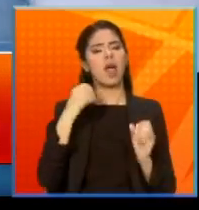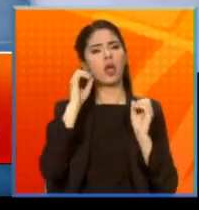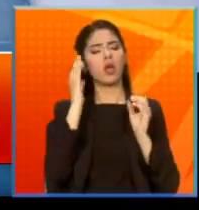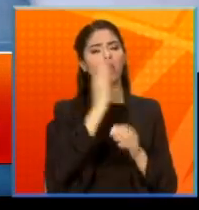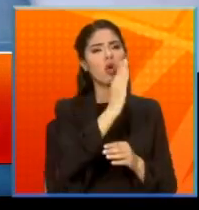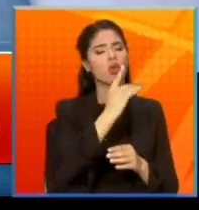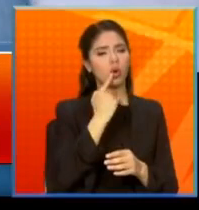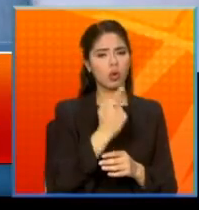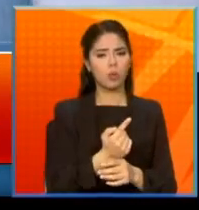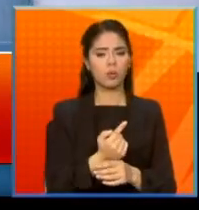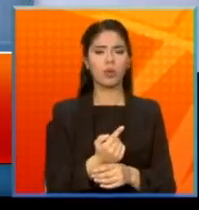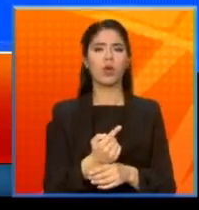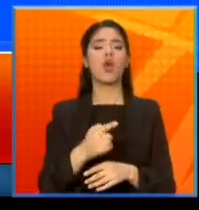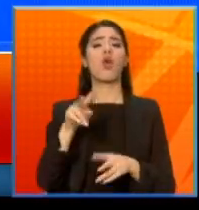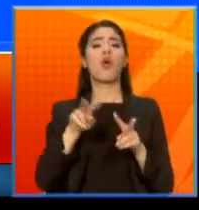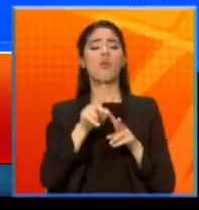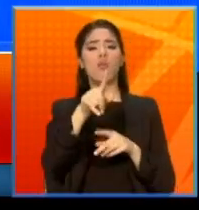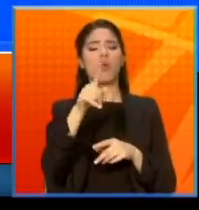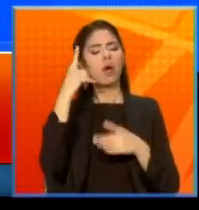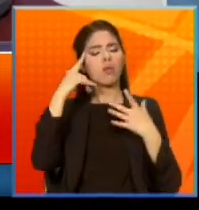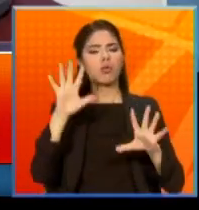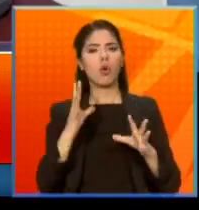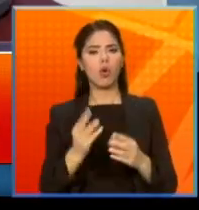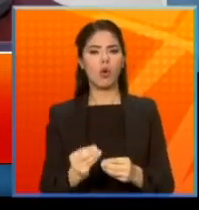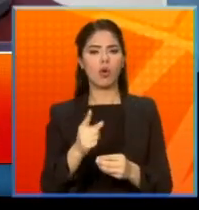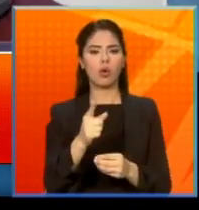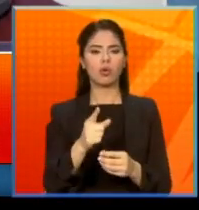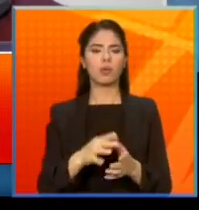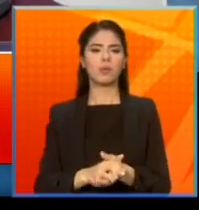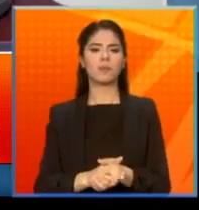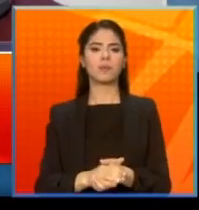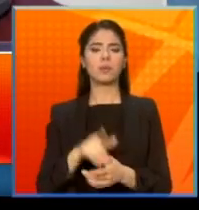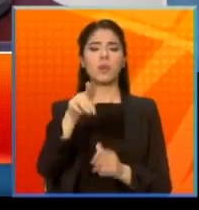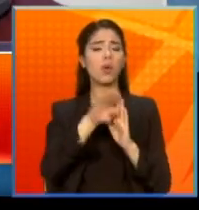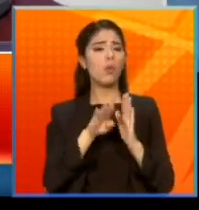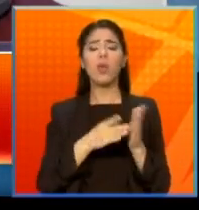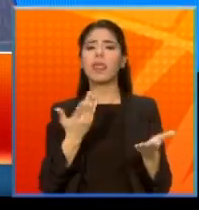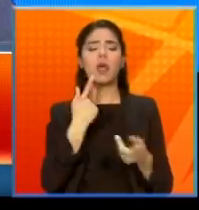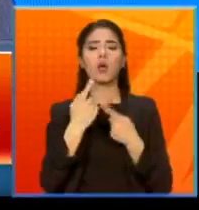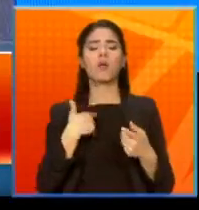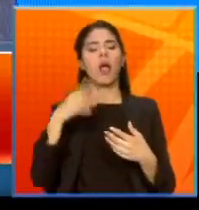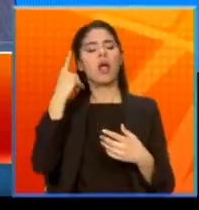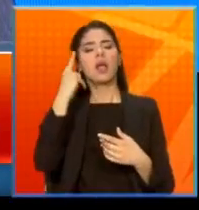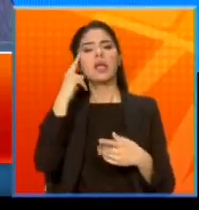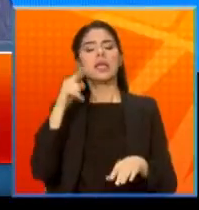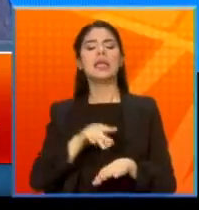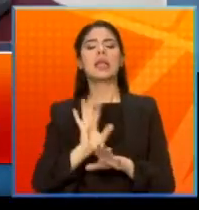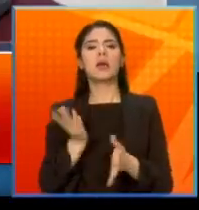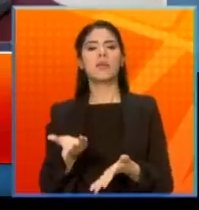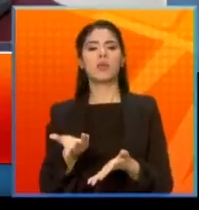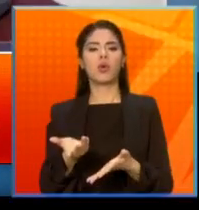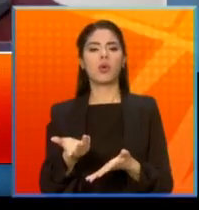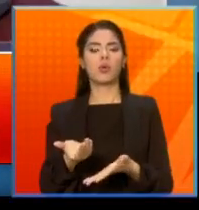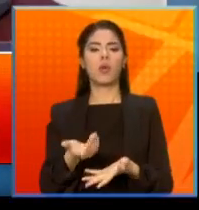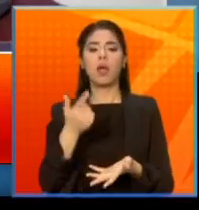diyor. Tüm olan biten karşısında Müge Anlı da şaştı kaldı. Gerçekten bu programda neler konuştuğumuza evet. Bazen ben bile inanamıyorum. İnsan arada gözümüz